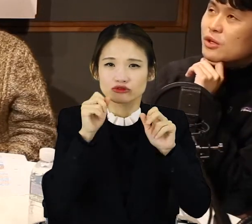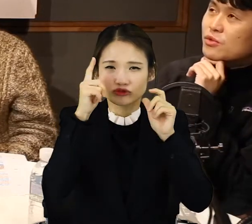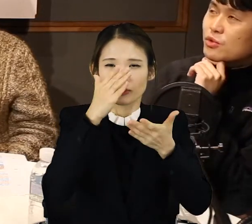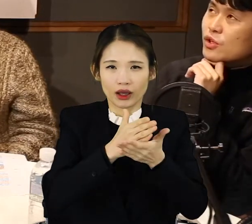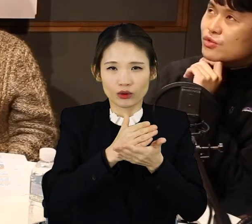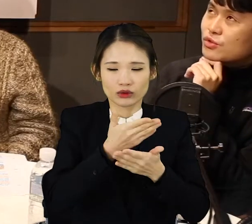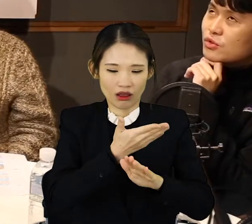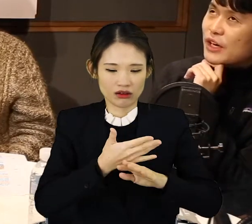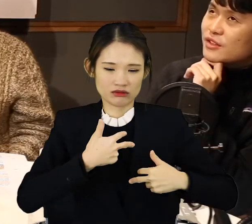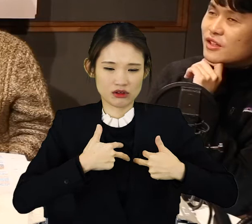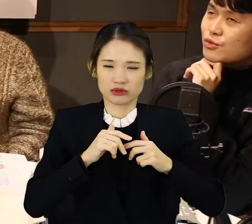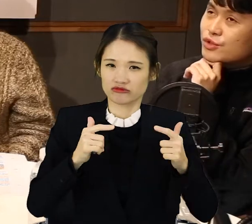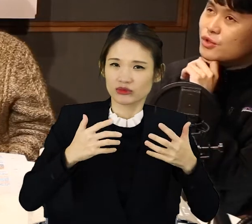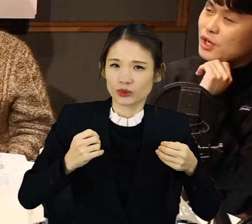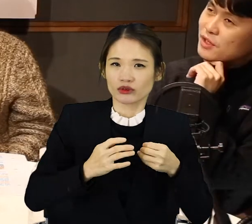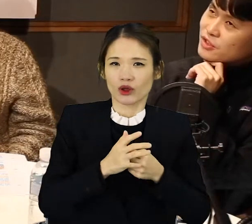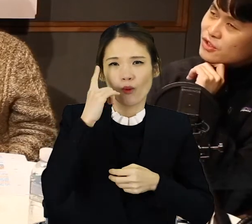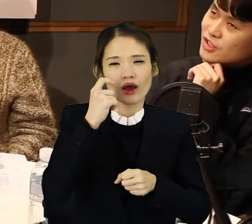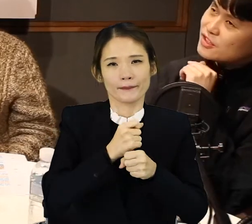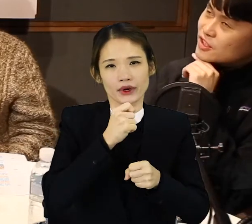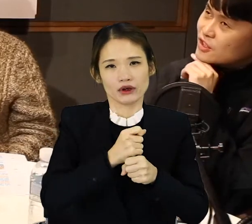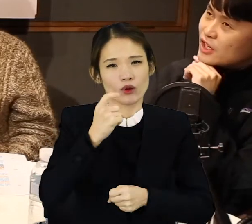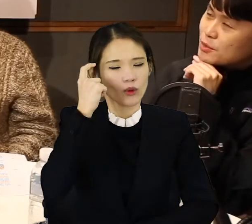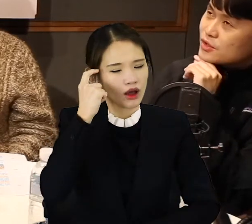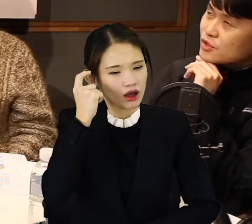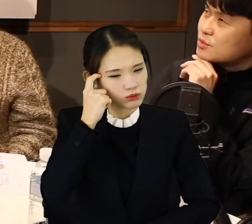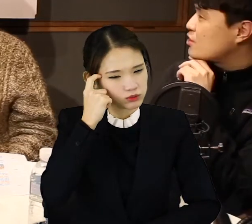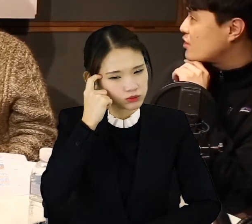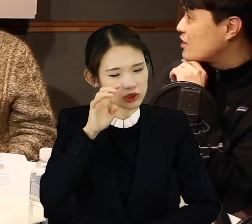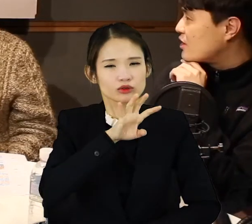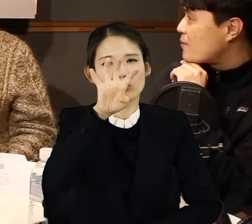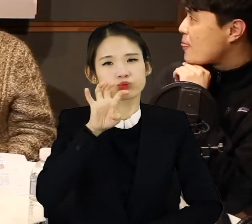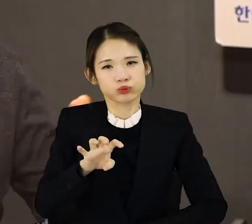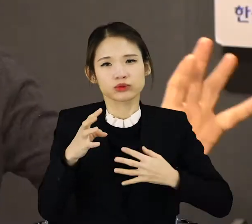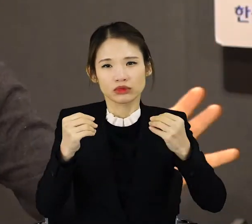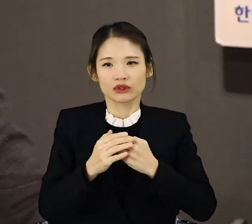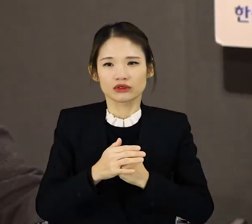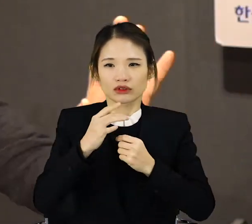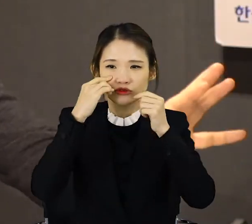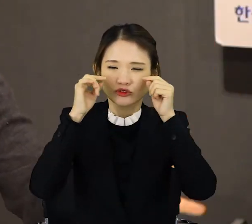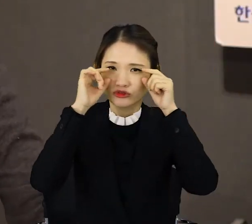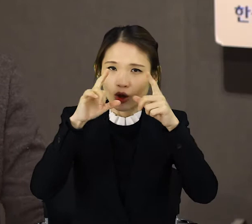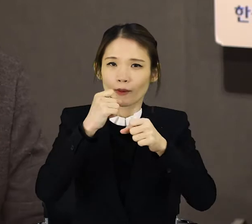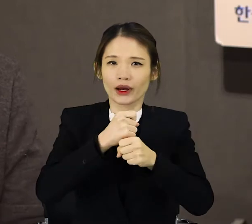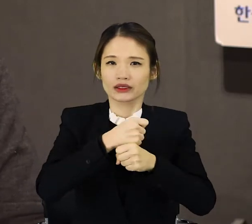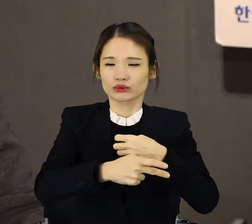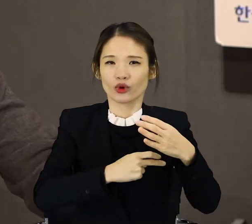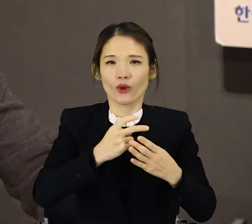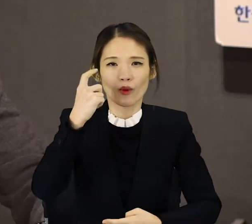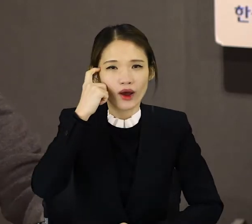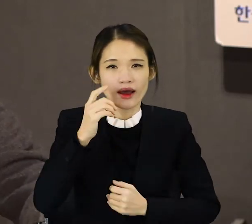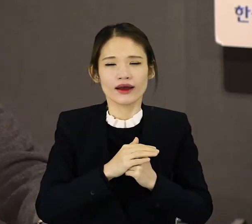다른 거 재밌는 거 되게 수두룩 많은데 굳이 이거 왜 만드셨지라는 생각을 하면서 의문이었는데 눈을 떠요는 어떻게 만들어졌냐면은